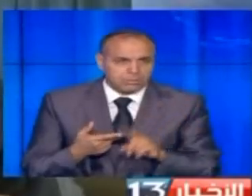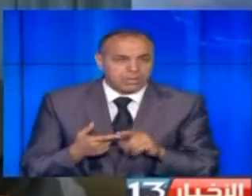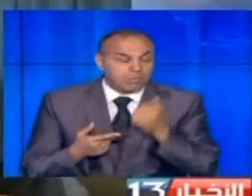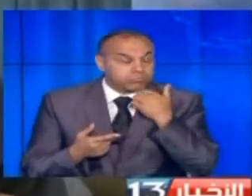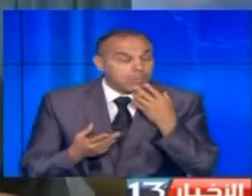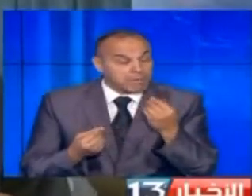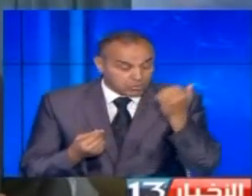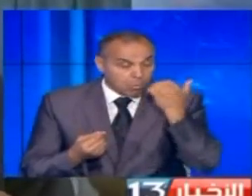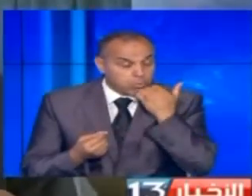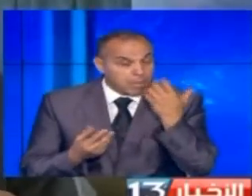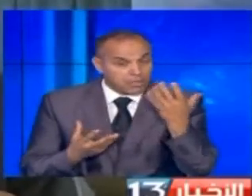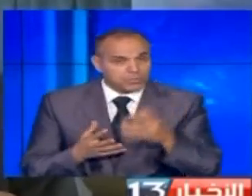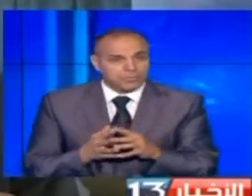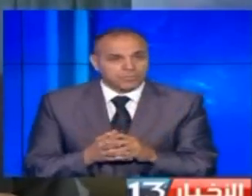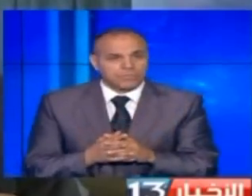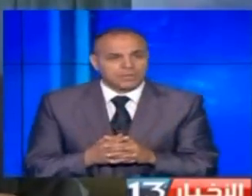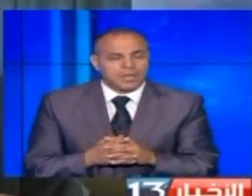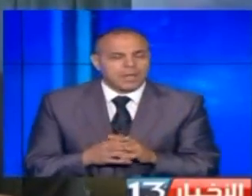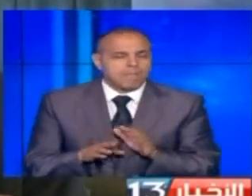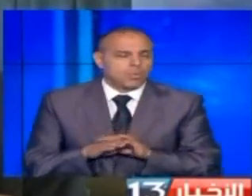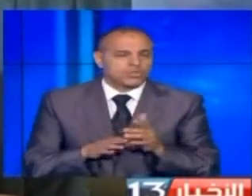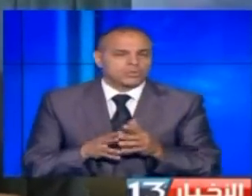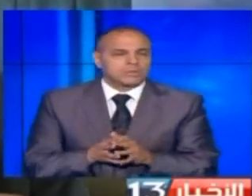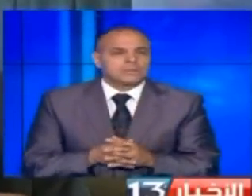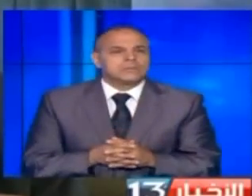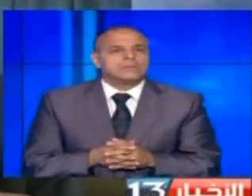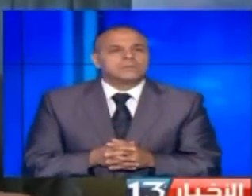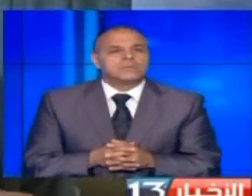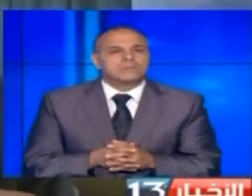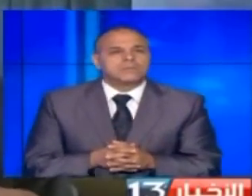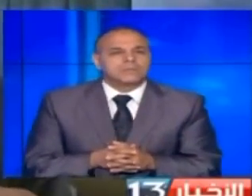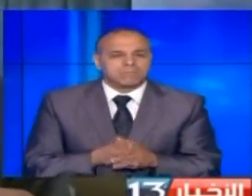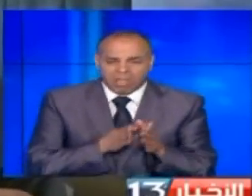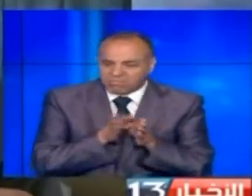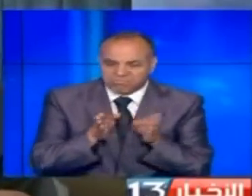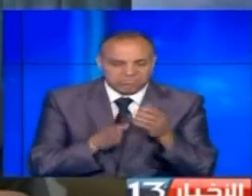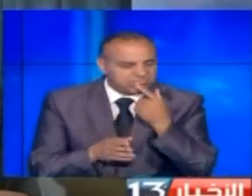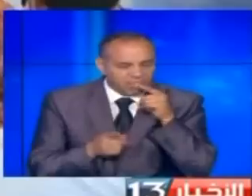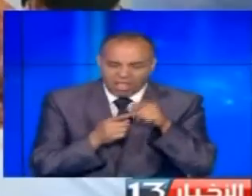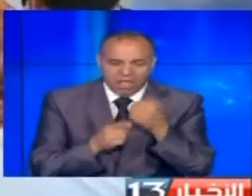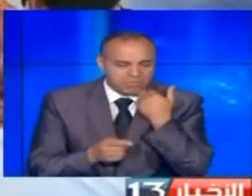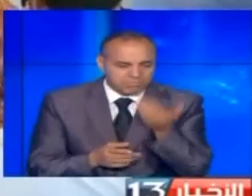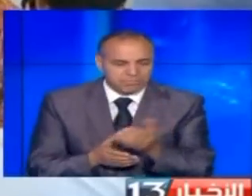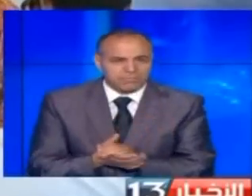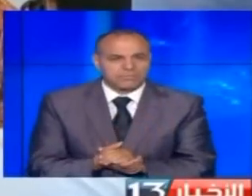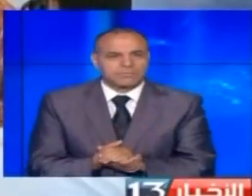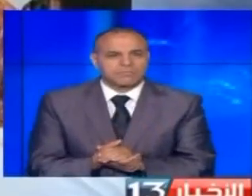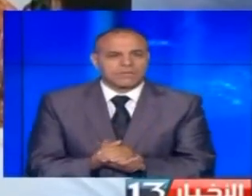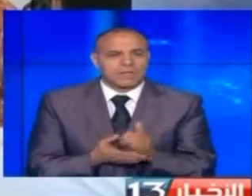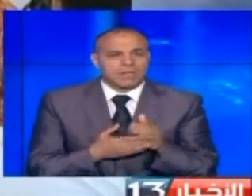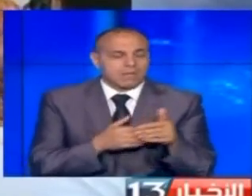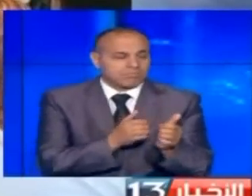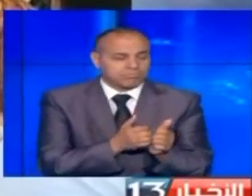أخطاء علمية كبيرة فادحة يترتب عنه أنه المناهج ما تكونش واجهة. هذا وقدم